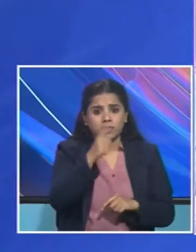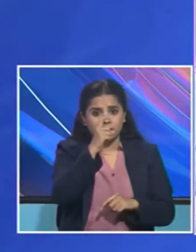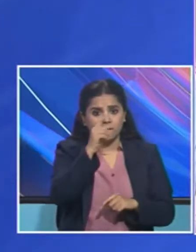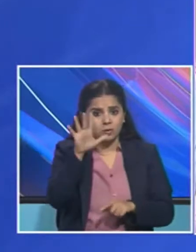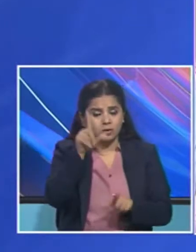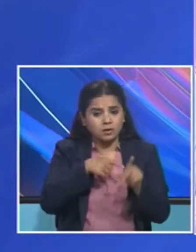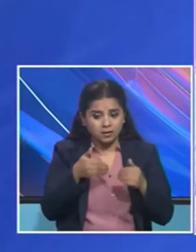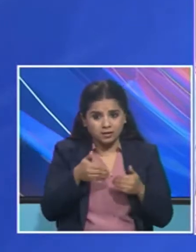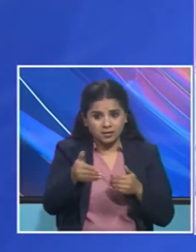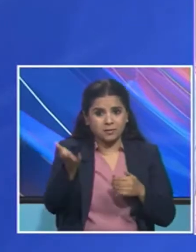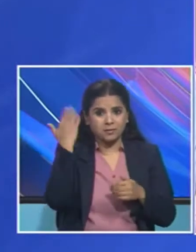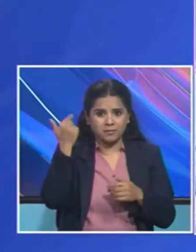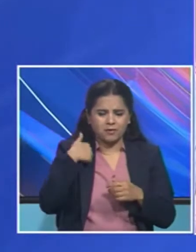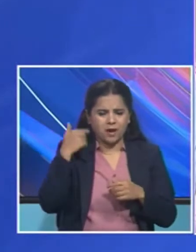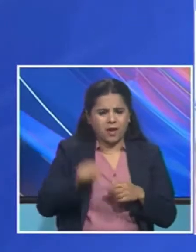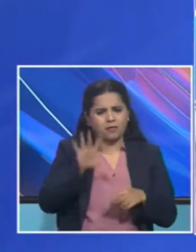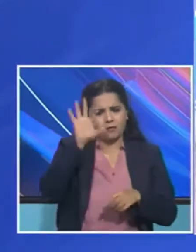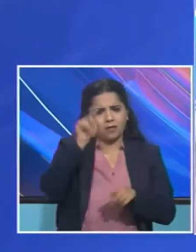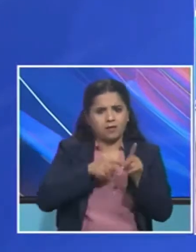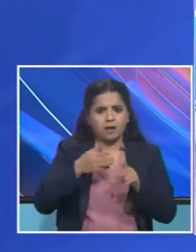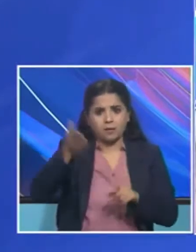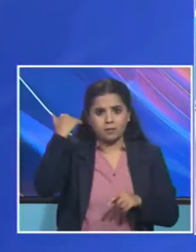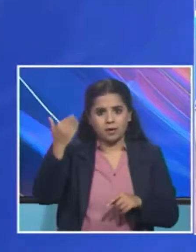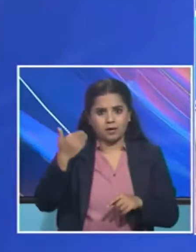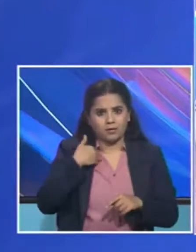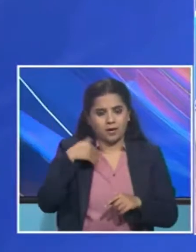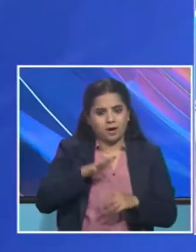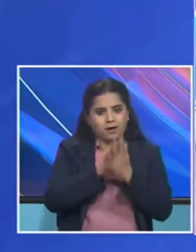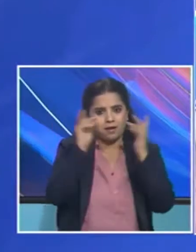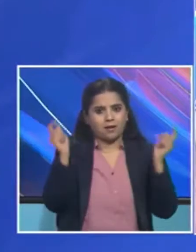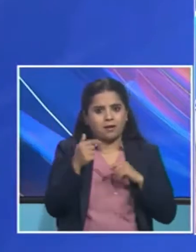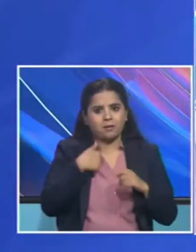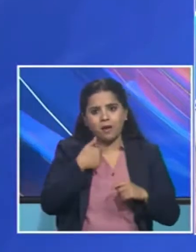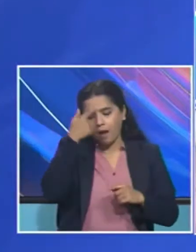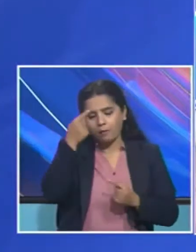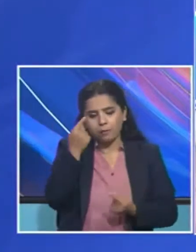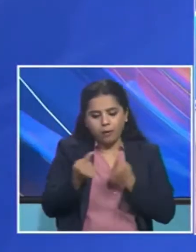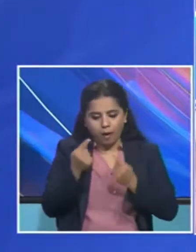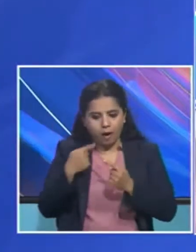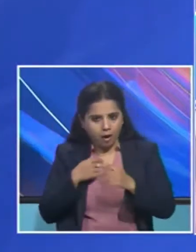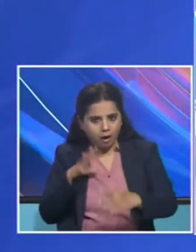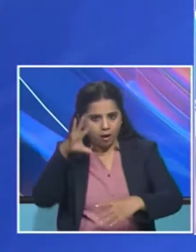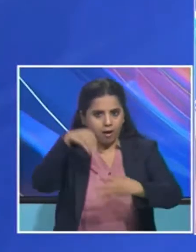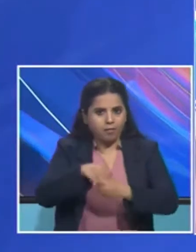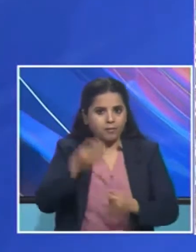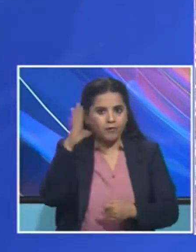पर्व मना रहा था, तभी मेरे राजनीतिक जीवन की शुरुआत हुई थी।